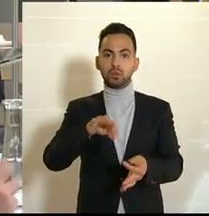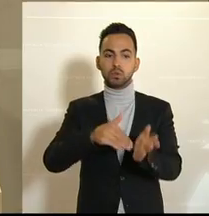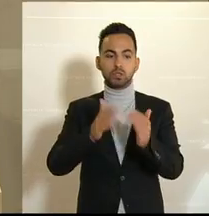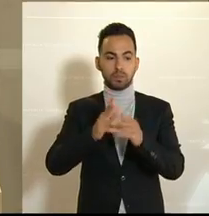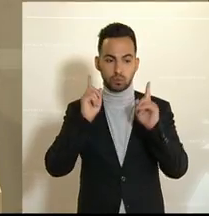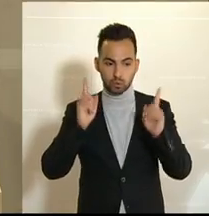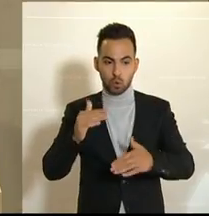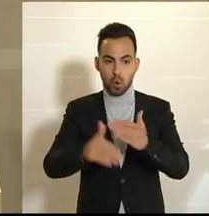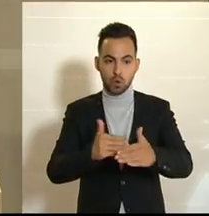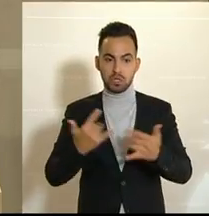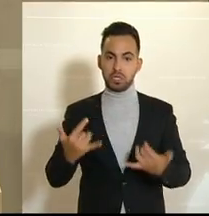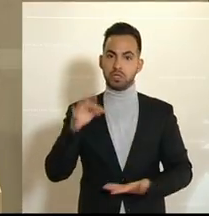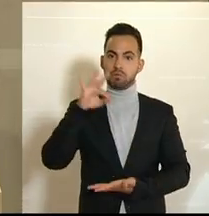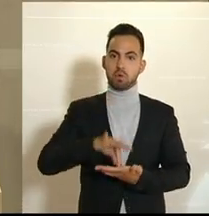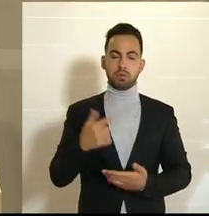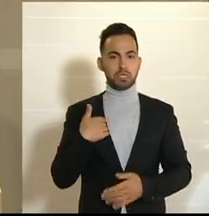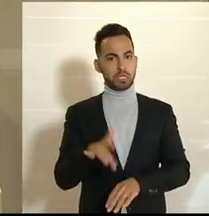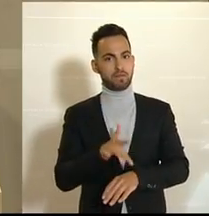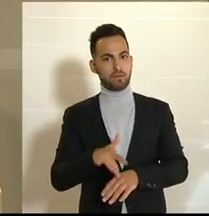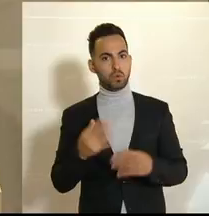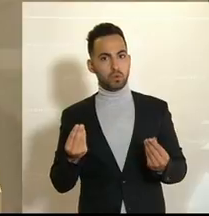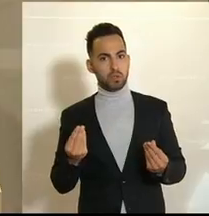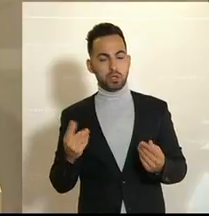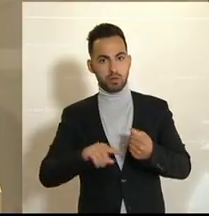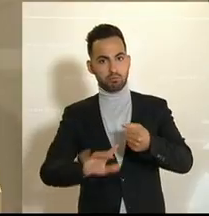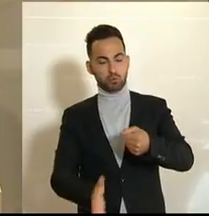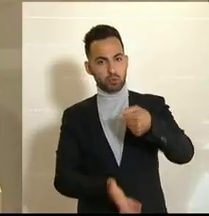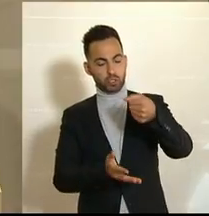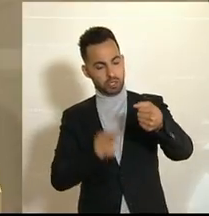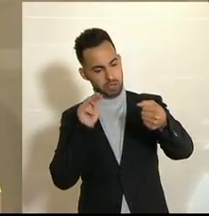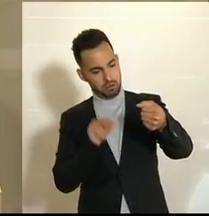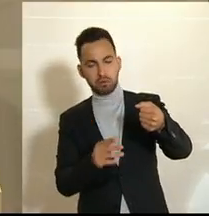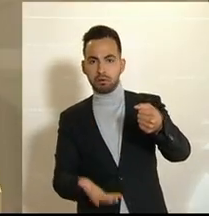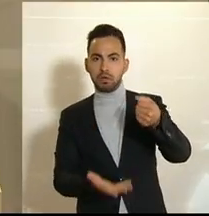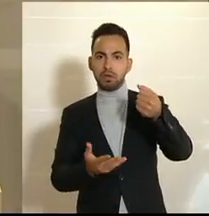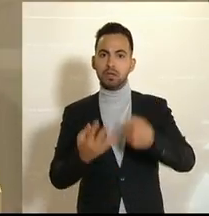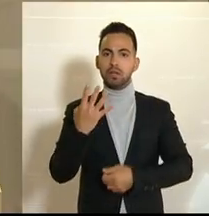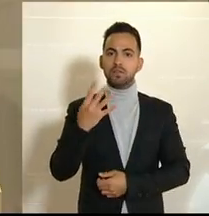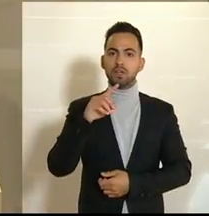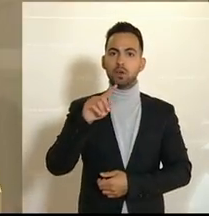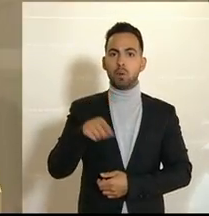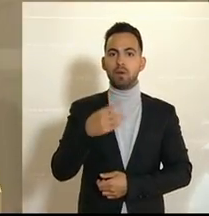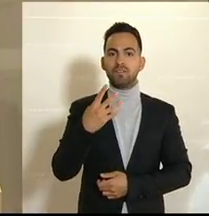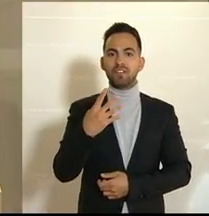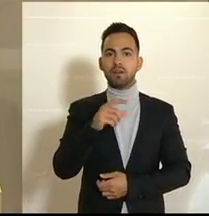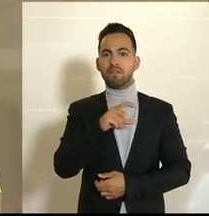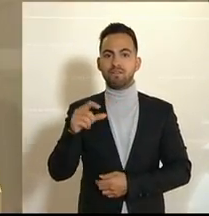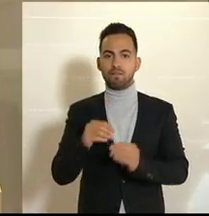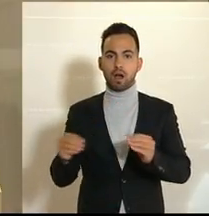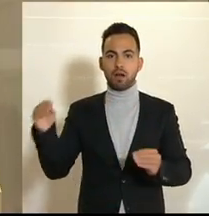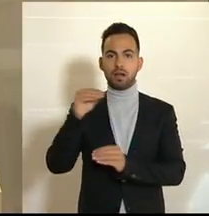Und momentan habe ich das Gefühl, dass wenn man das Budget betrachtet, wo mittlerweile das 4,4-fache